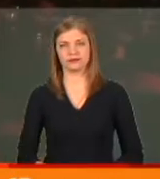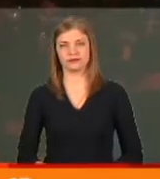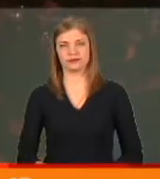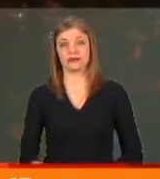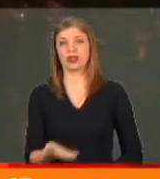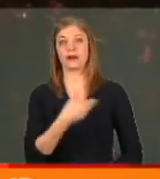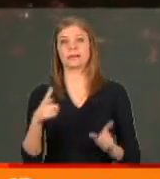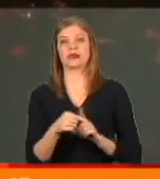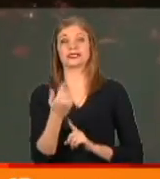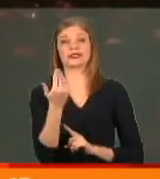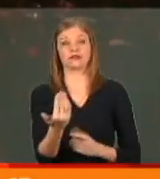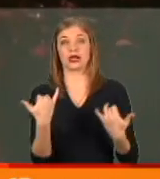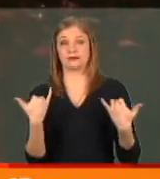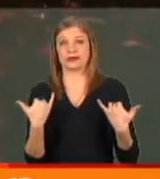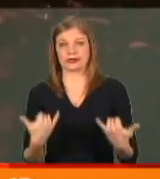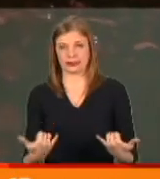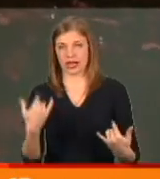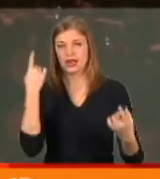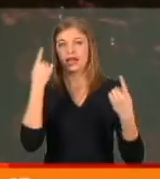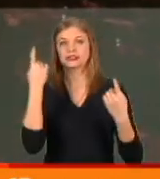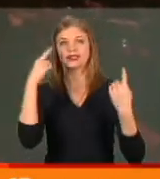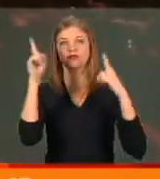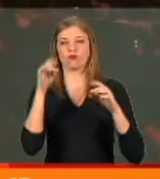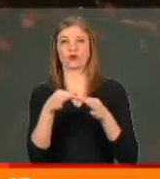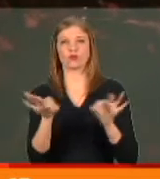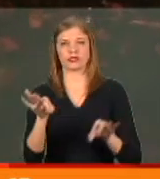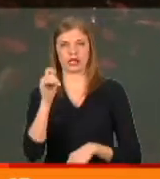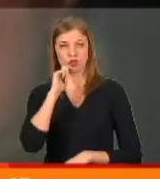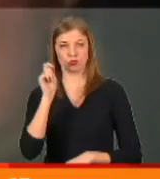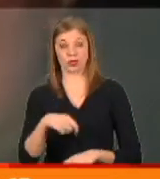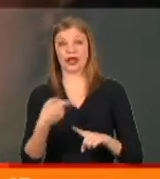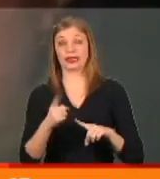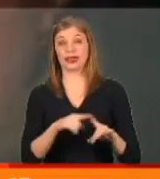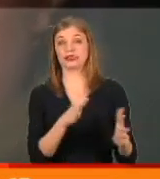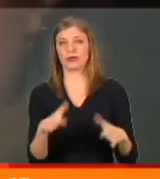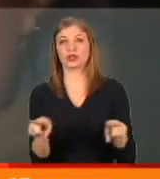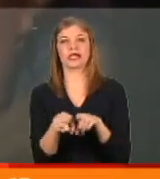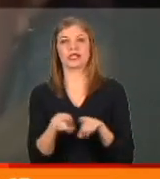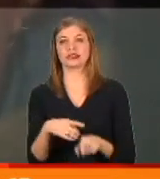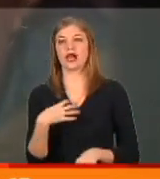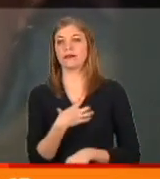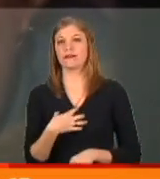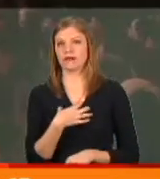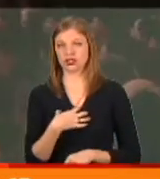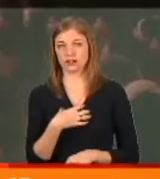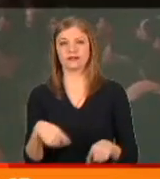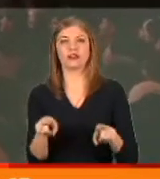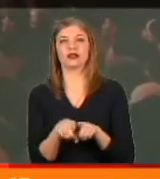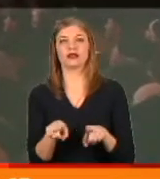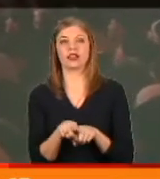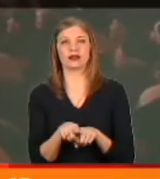Ми з вами зараз творимо незалежну Україну. І ця подія така сама важлива, як